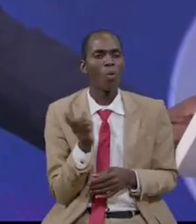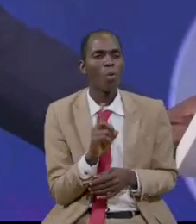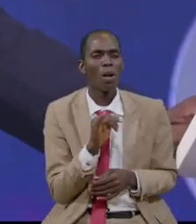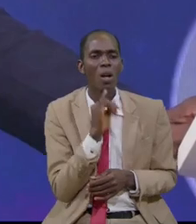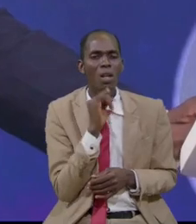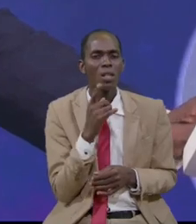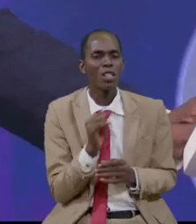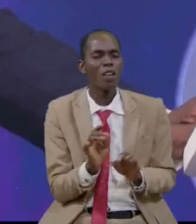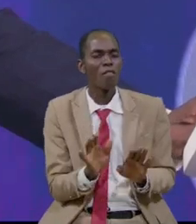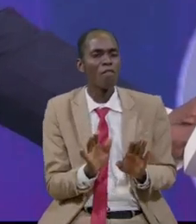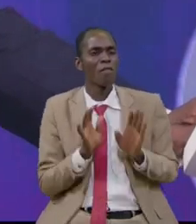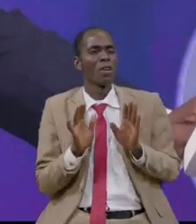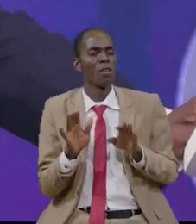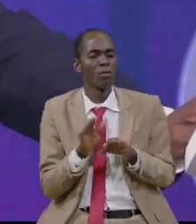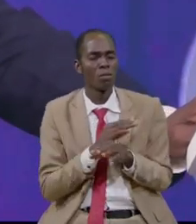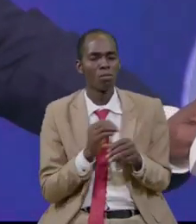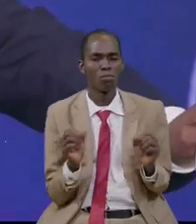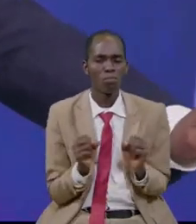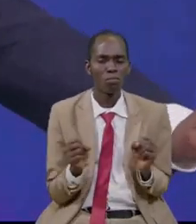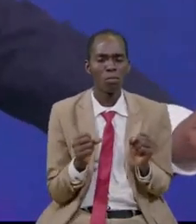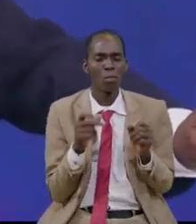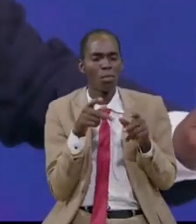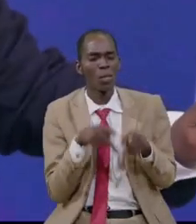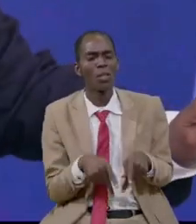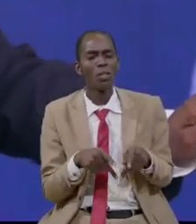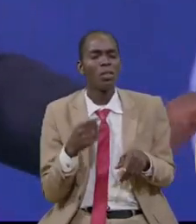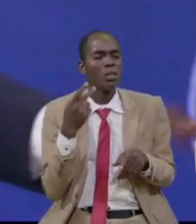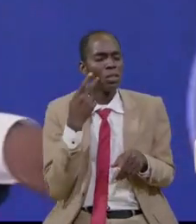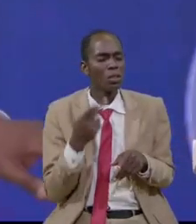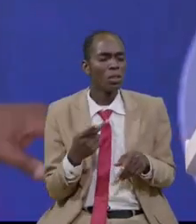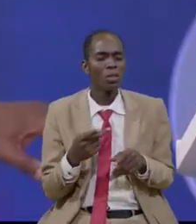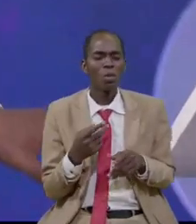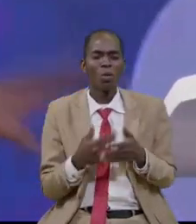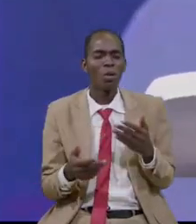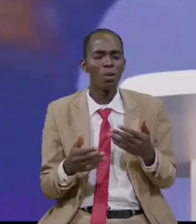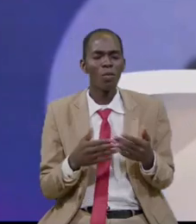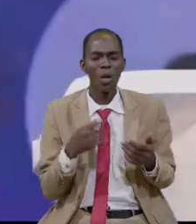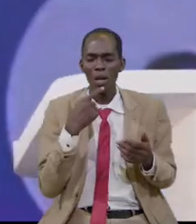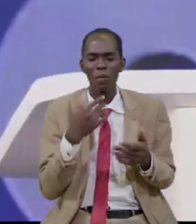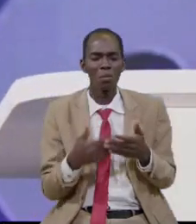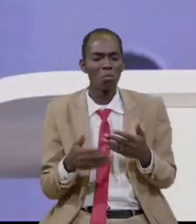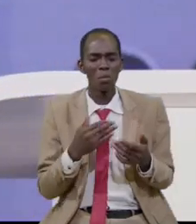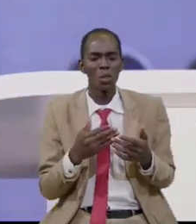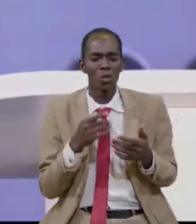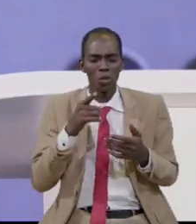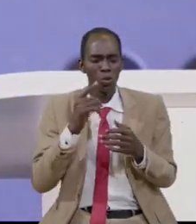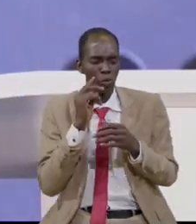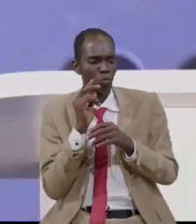la personne qui terrorisait? Et tout ce qu'il avait, qui qu'elle soit, vous détournez